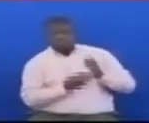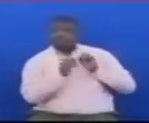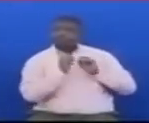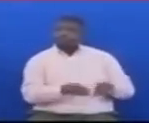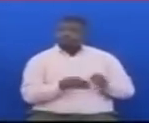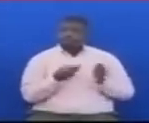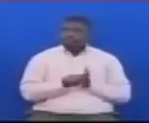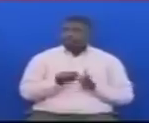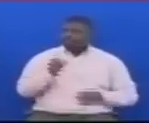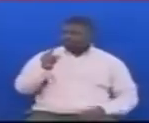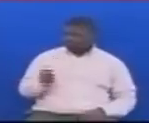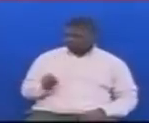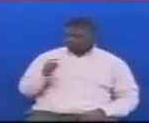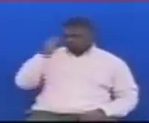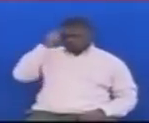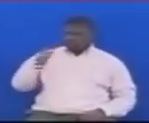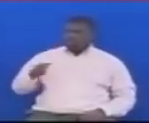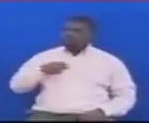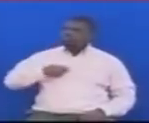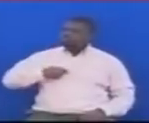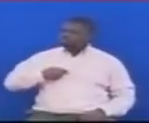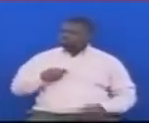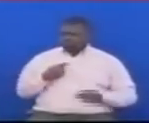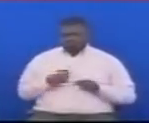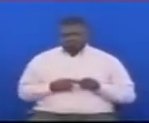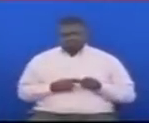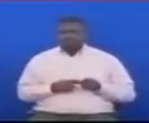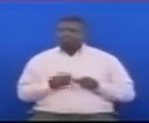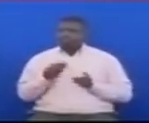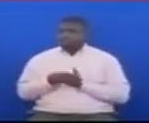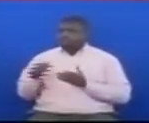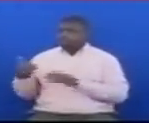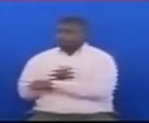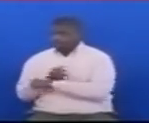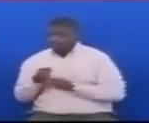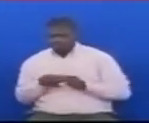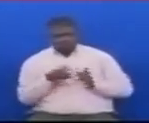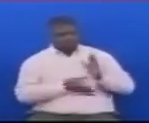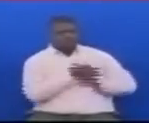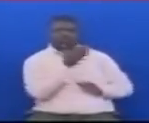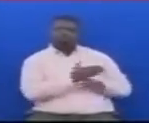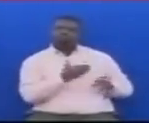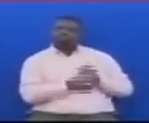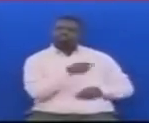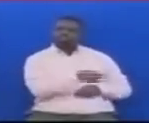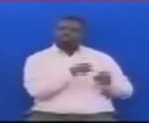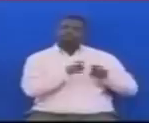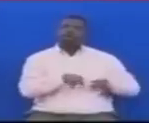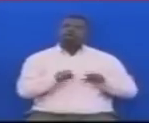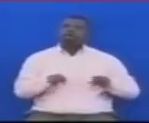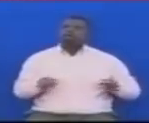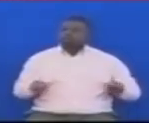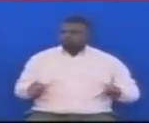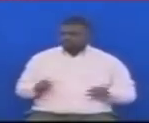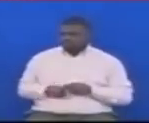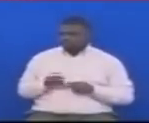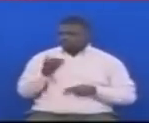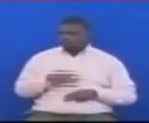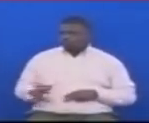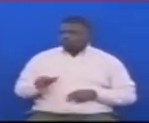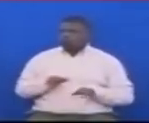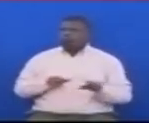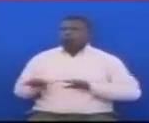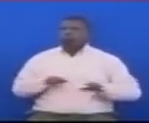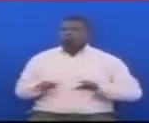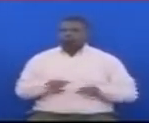ya Moladi, naamini kabisa kwamba pindi fedha zitakapopatikana tutaanza ujenzi wa mahakama ya Nachingwea ili kuondolea